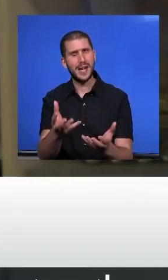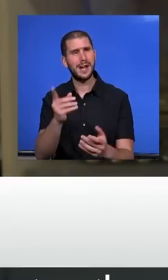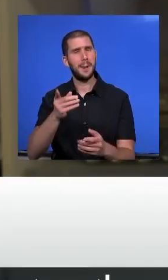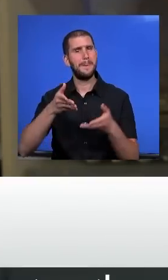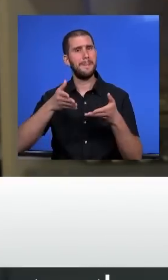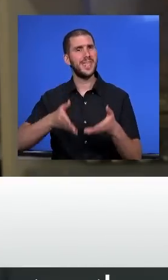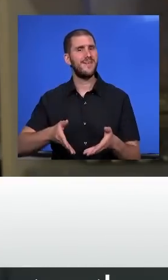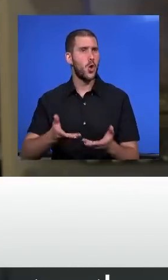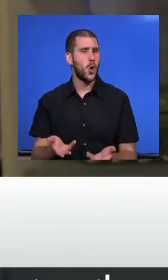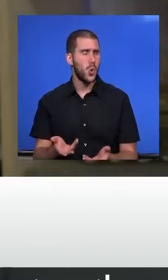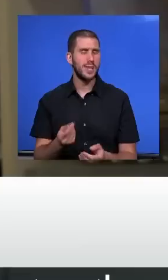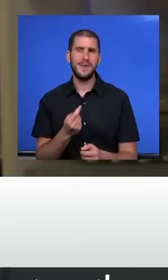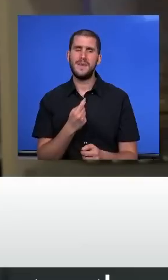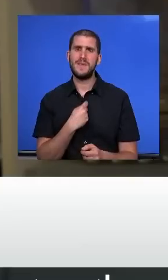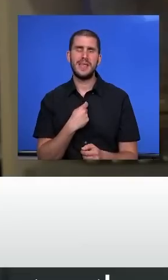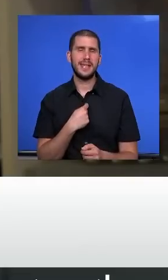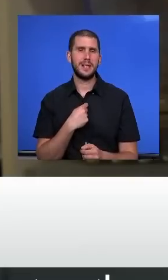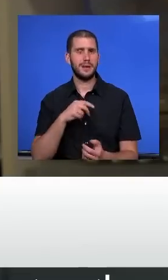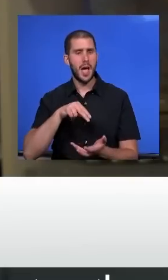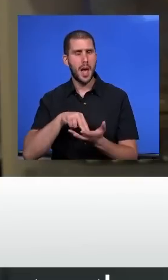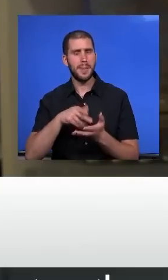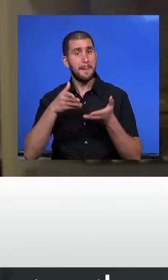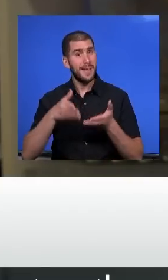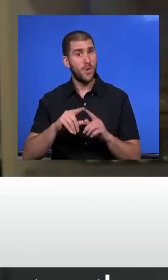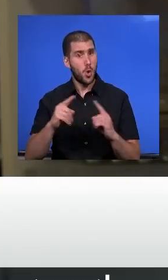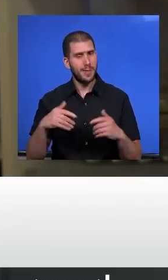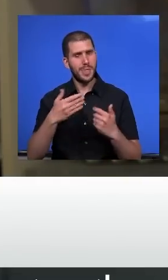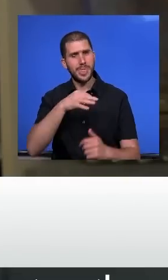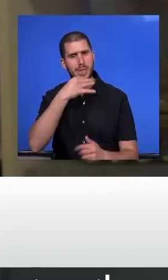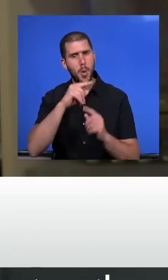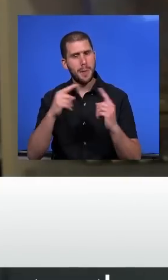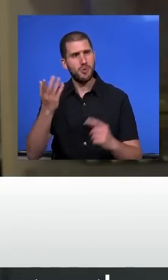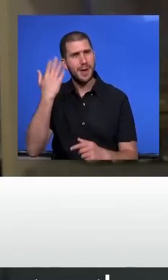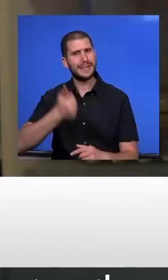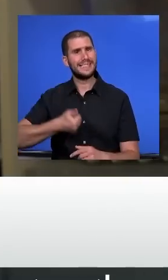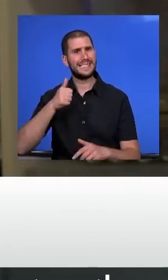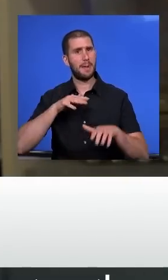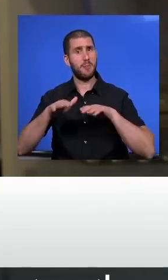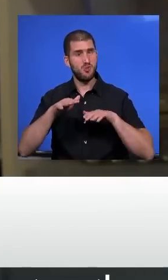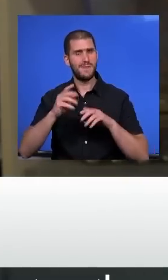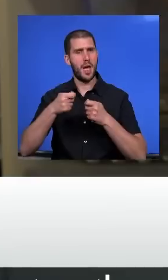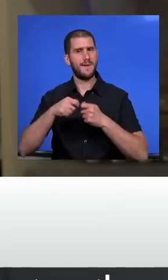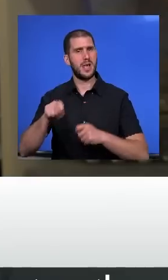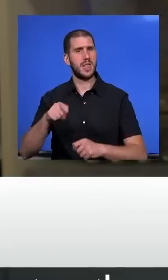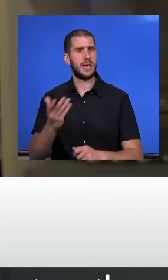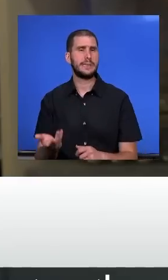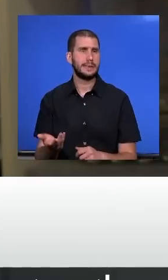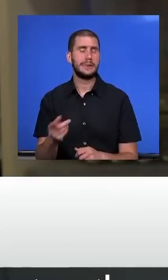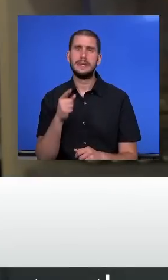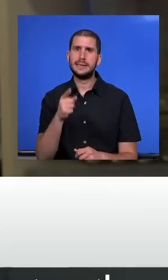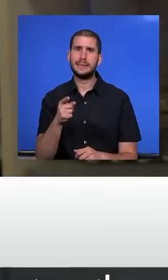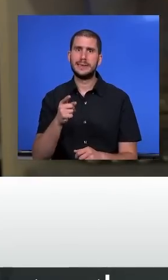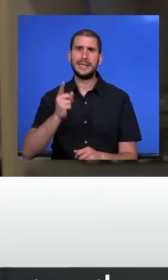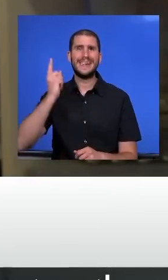הקברות, ואני עמדתי בבתי קברות ונתתי נאומים כשהייתי שר בממשלה וחבר כנסת. זה יום